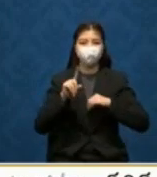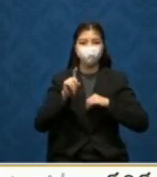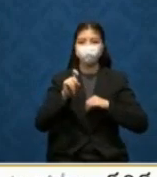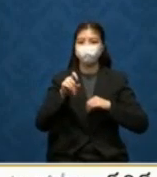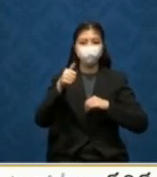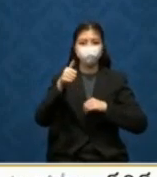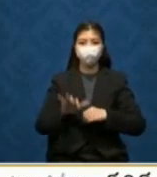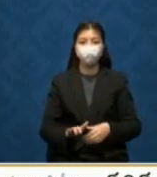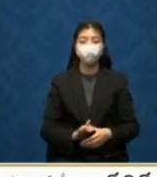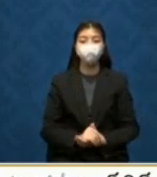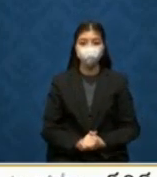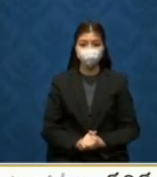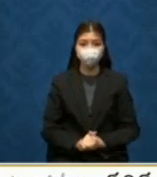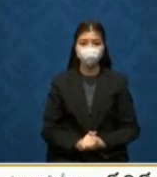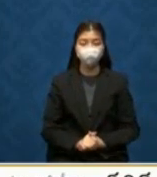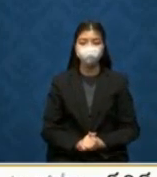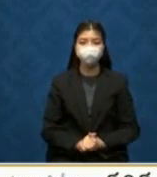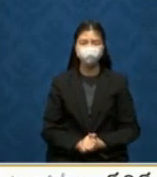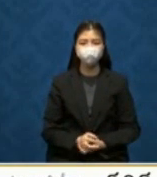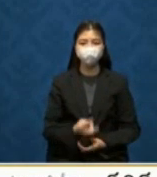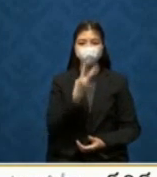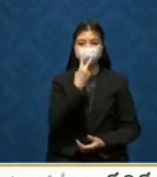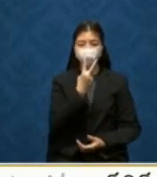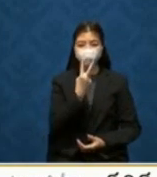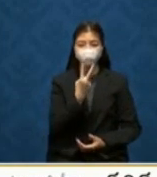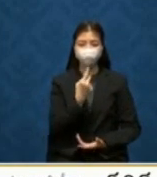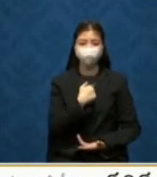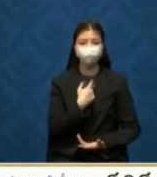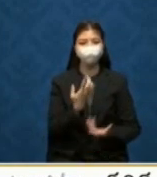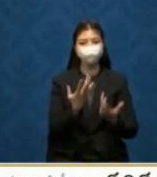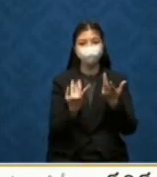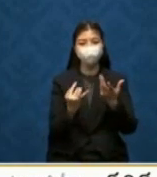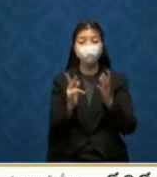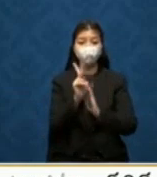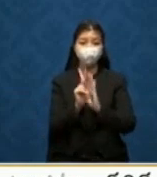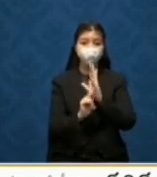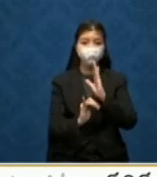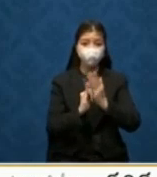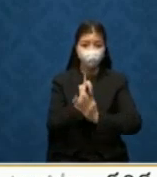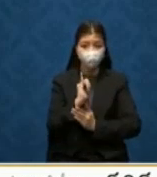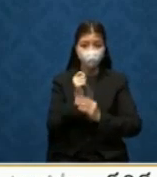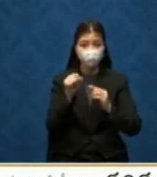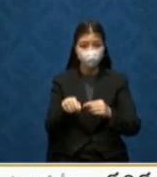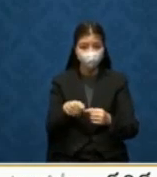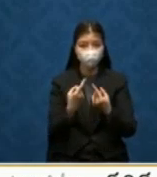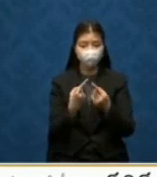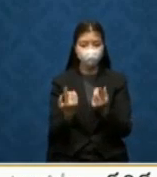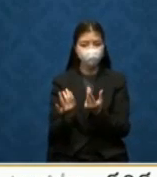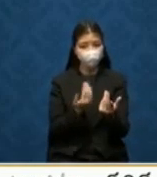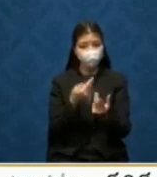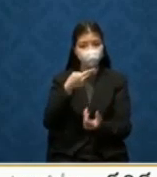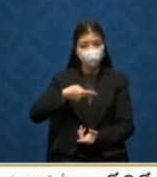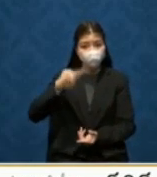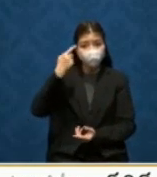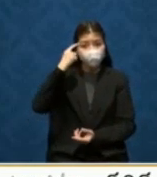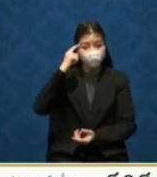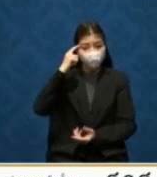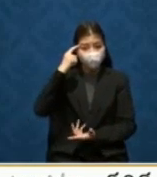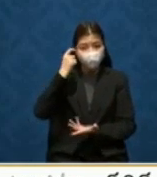ได้เรามองสิ่งเหล่านี้เป็นเรื่องถูกกฎหมายแต่ถามว่าลูกหลานเราจะดูต่อนี่ยากนะครับวัน